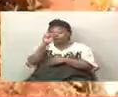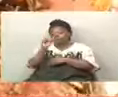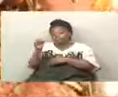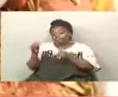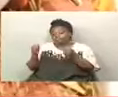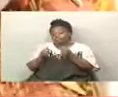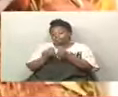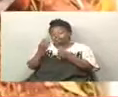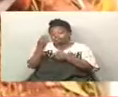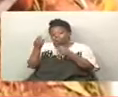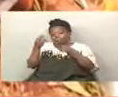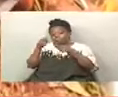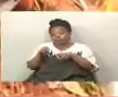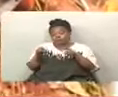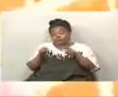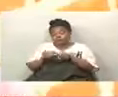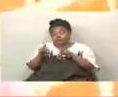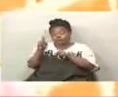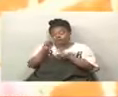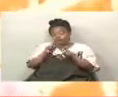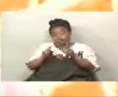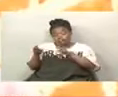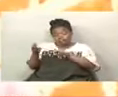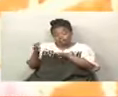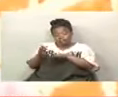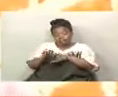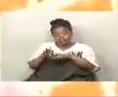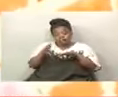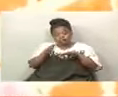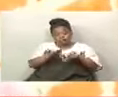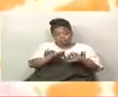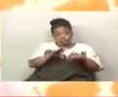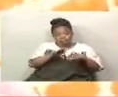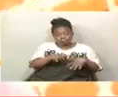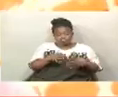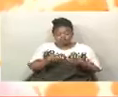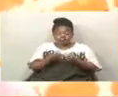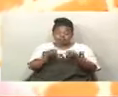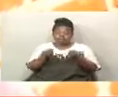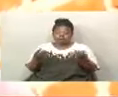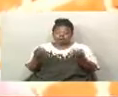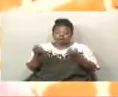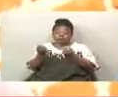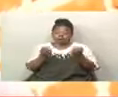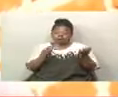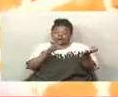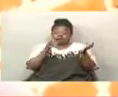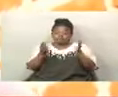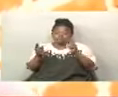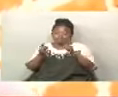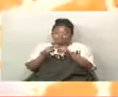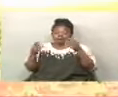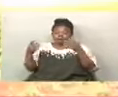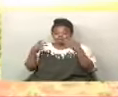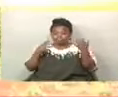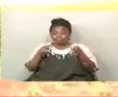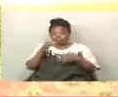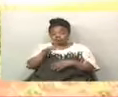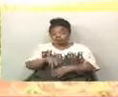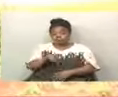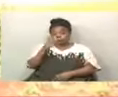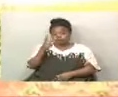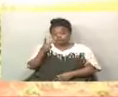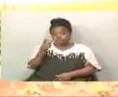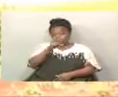bonna buguddebwo ne bufiiramu abantu. Motoka zigudde wane ziwerako. Mulimu ne tulere ezo bidi. Wiki